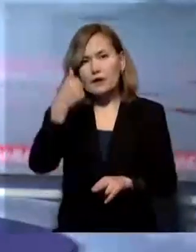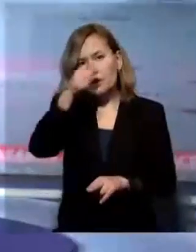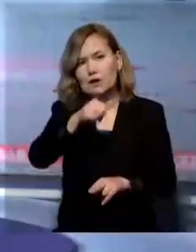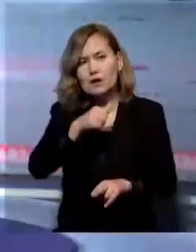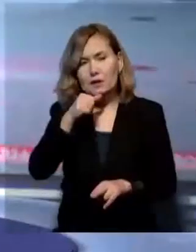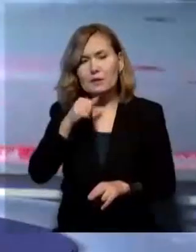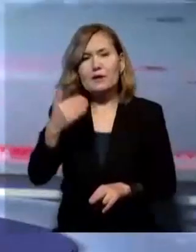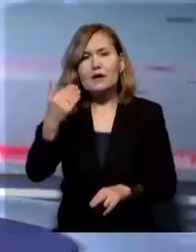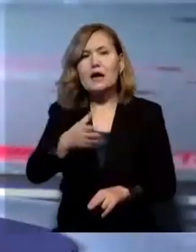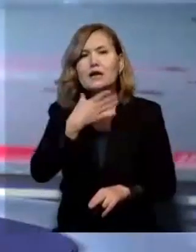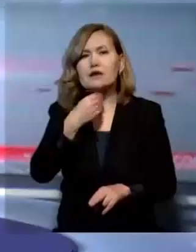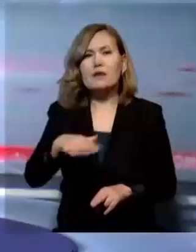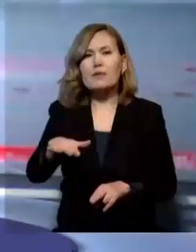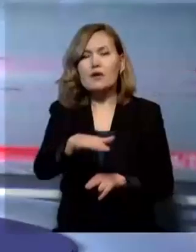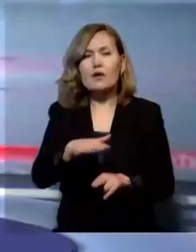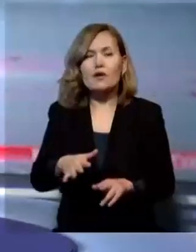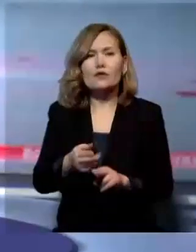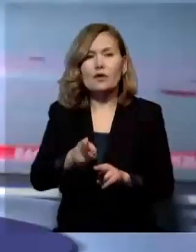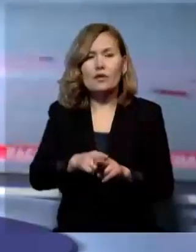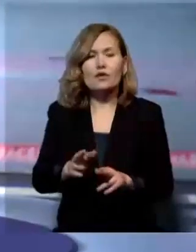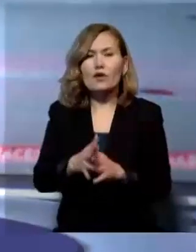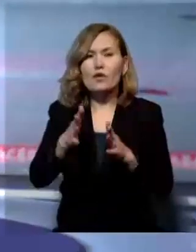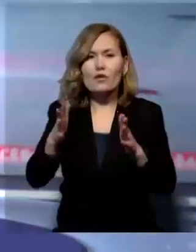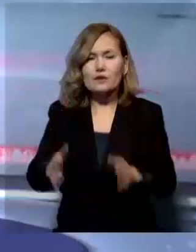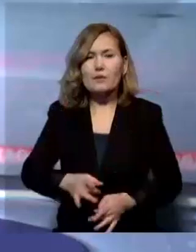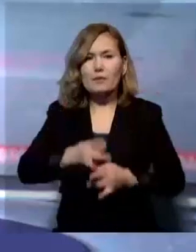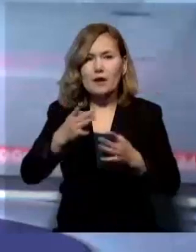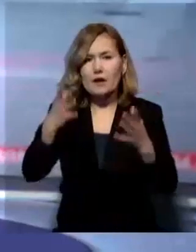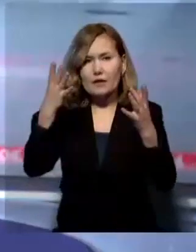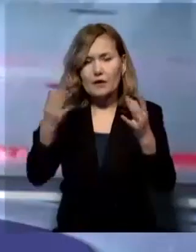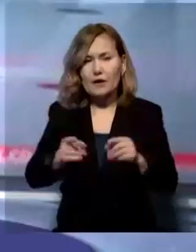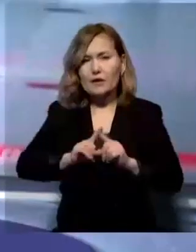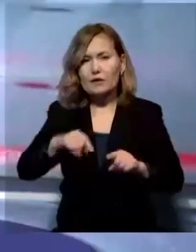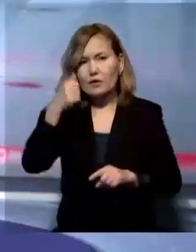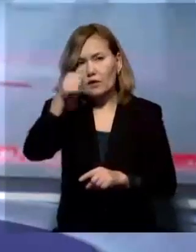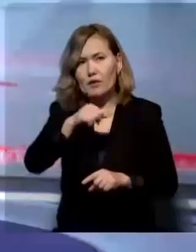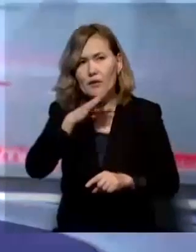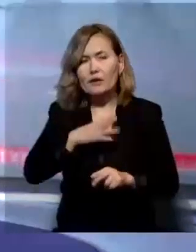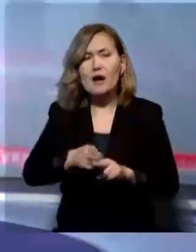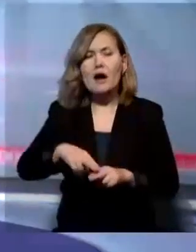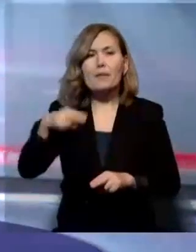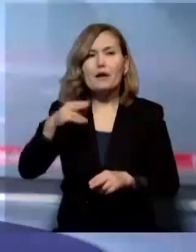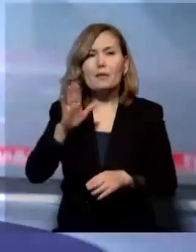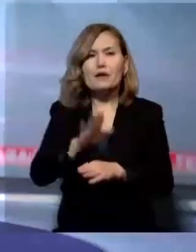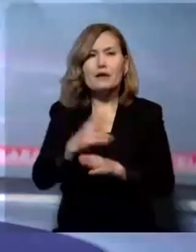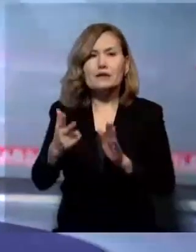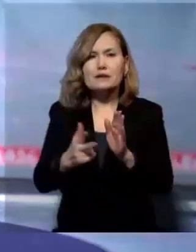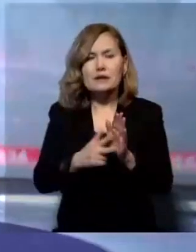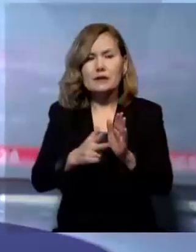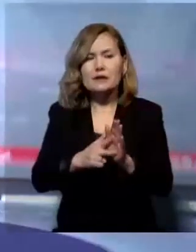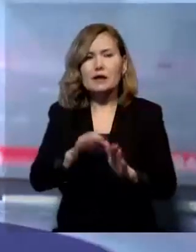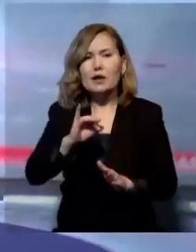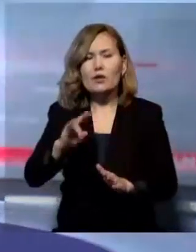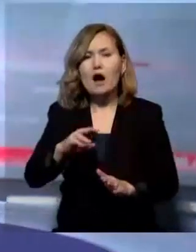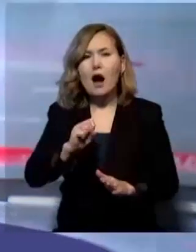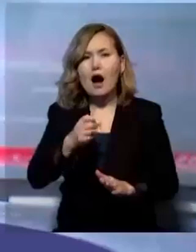Бұлғы жыл Семей өңірі үшін ақ түйенің қарына жарылған өзгеше жыл болды. Президент жарлығымен 8-ші маусымда Абай облысы